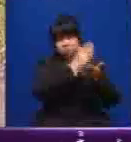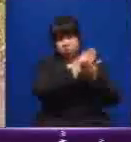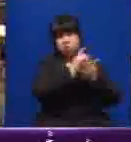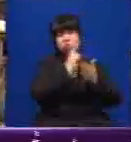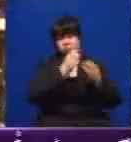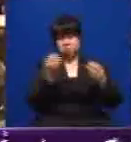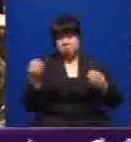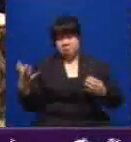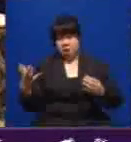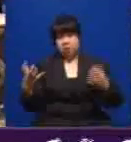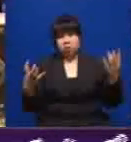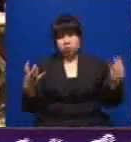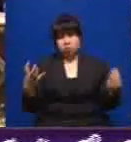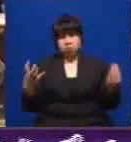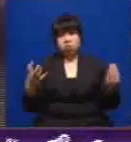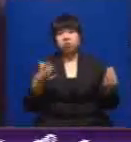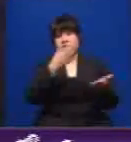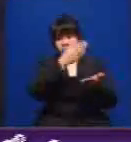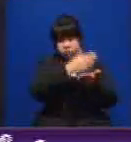นวนมากกว่าก